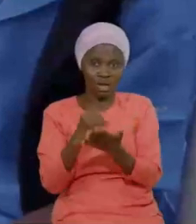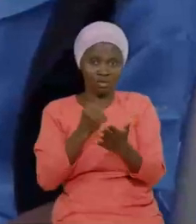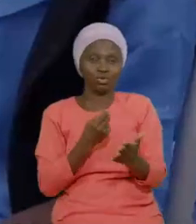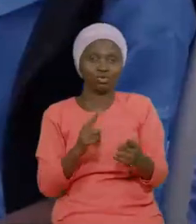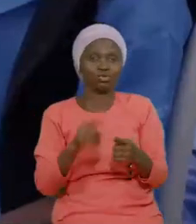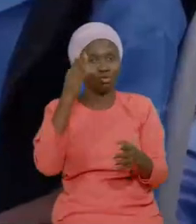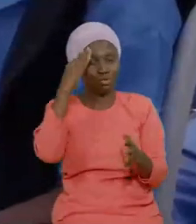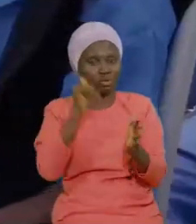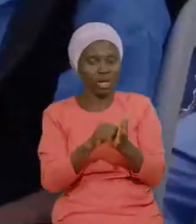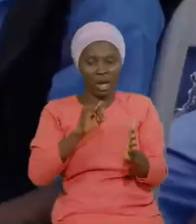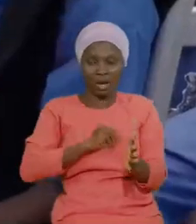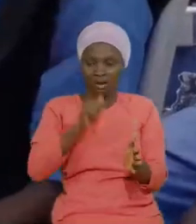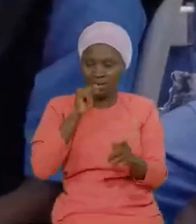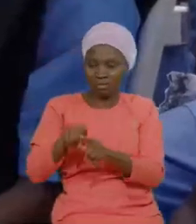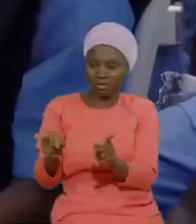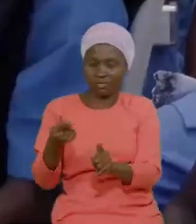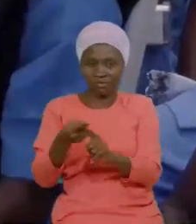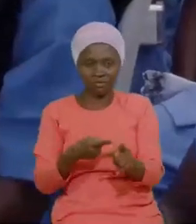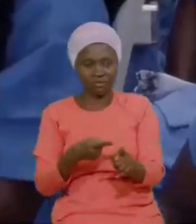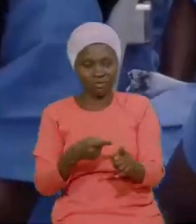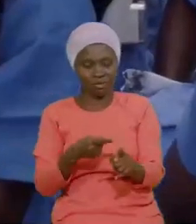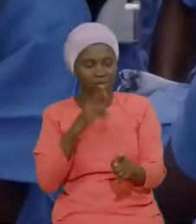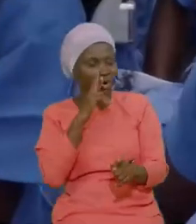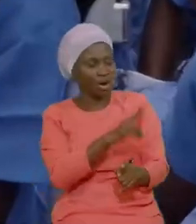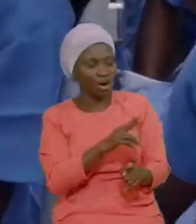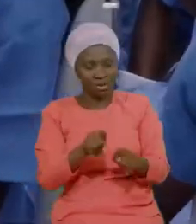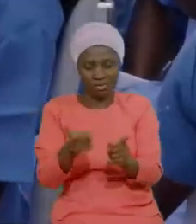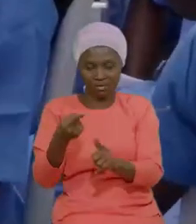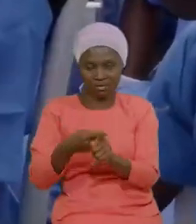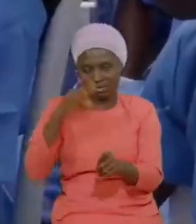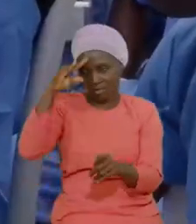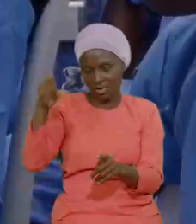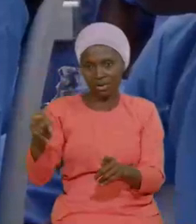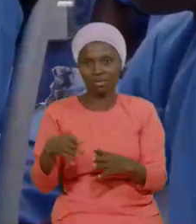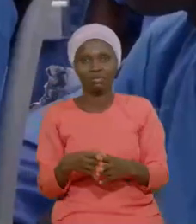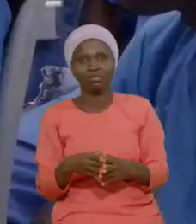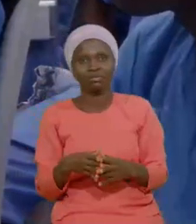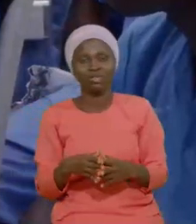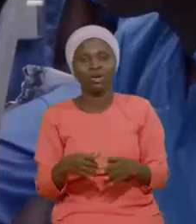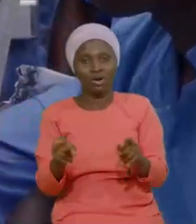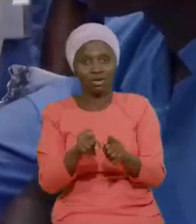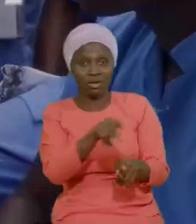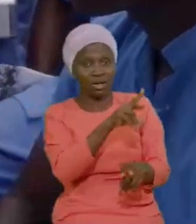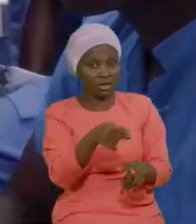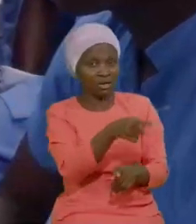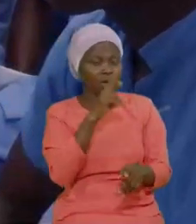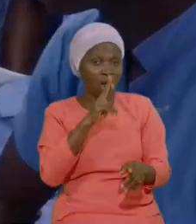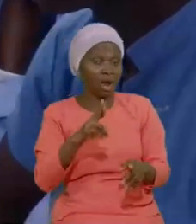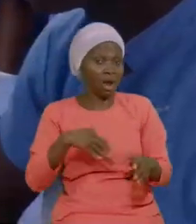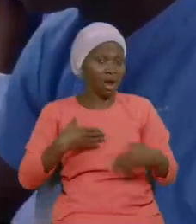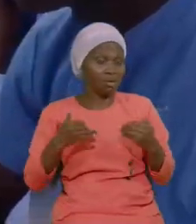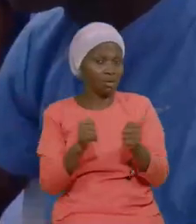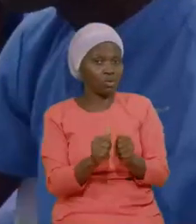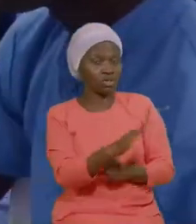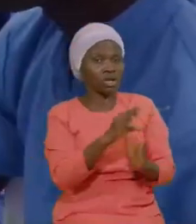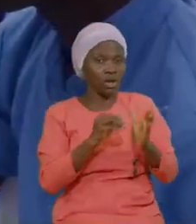cela. I'm different from her. Although they are happy with the level they have reached, I am